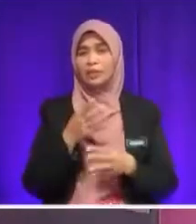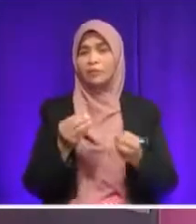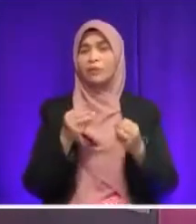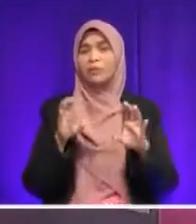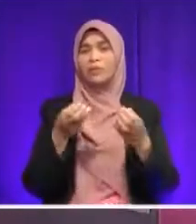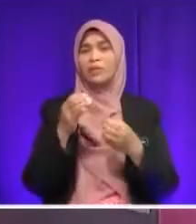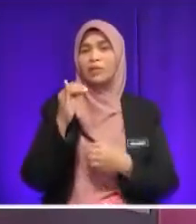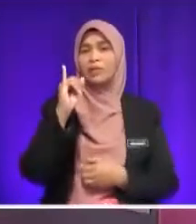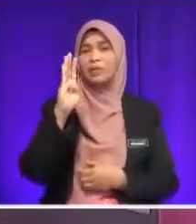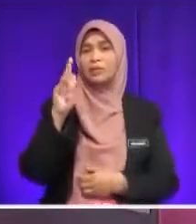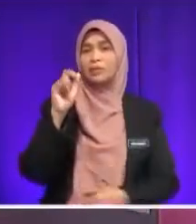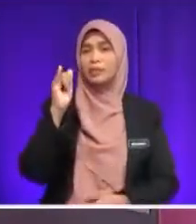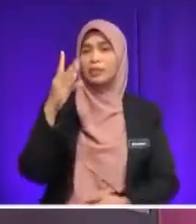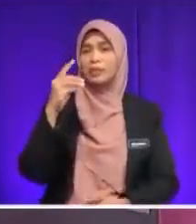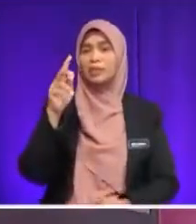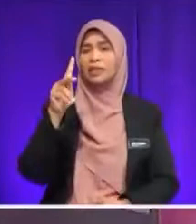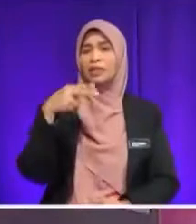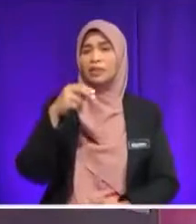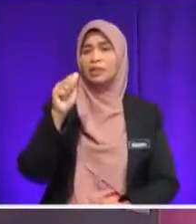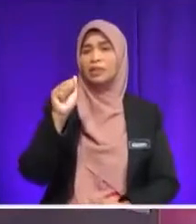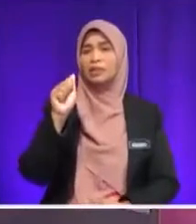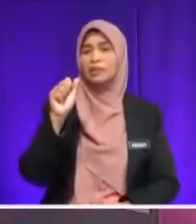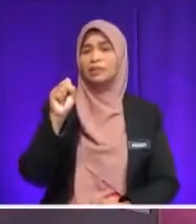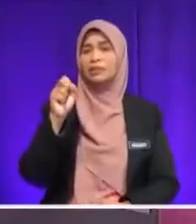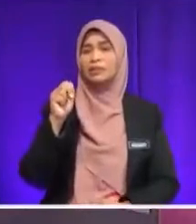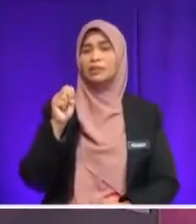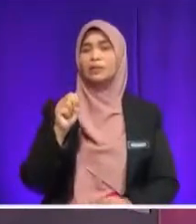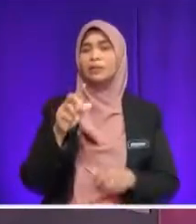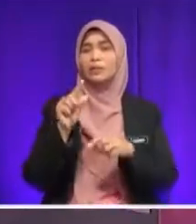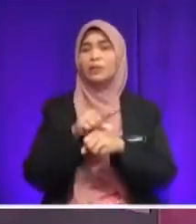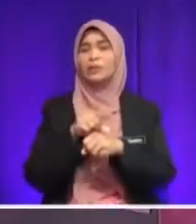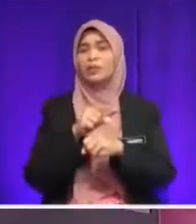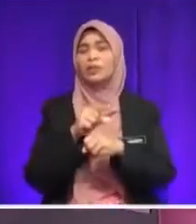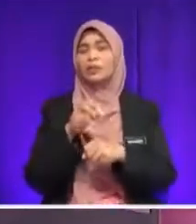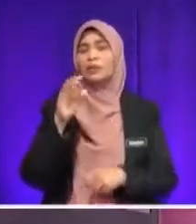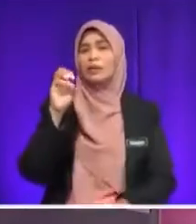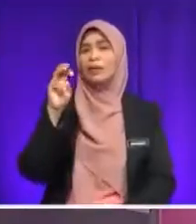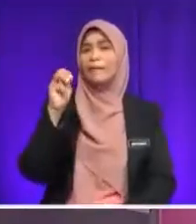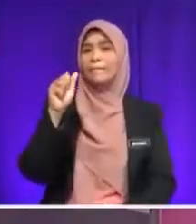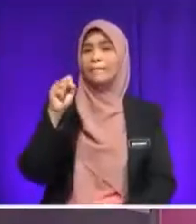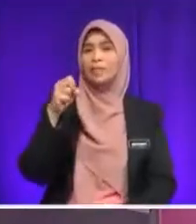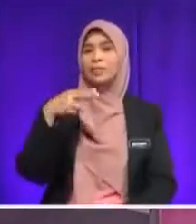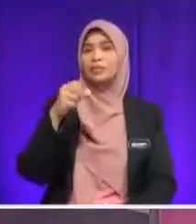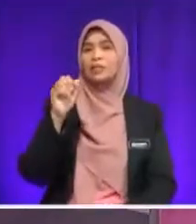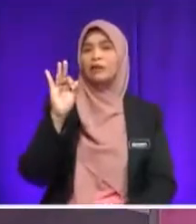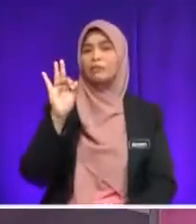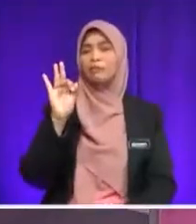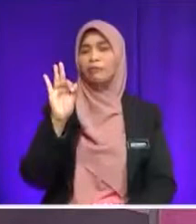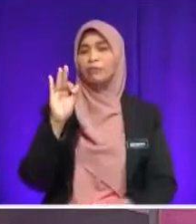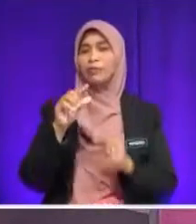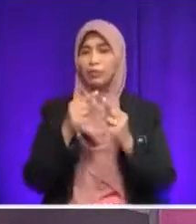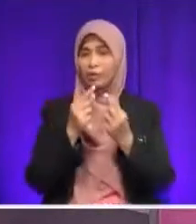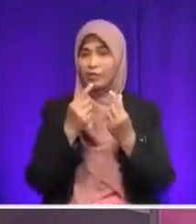yang pertama menggunakan masa Alquran edisi waktu Tidak guna kemudahan teknologi yang ada